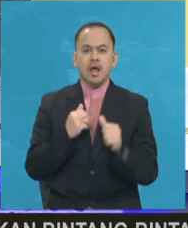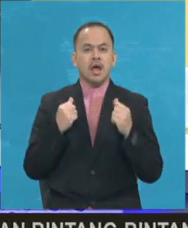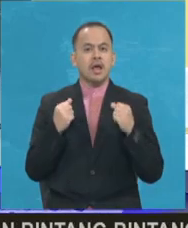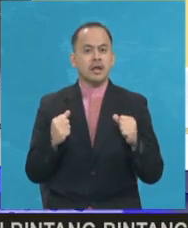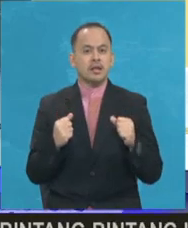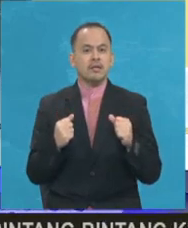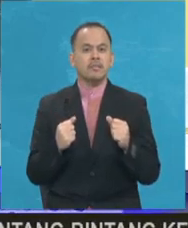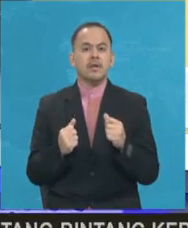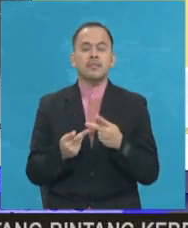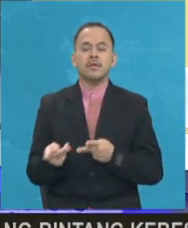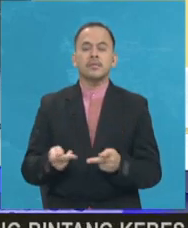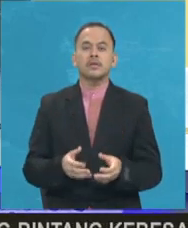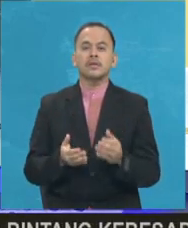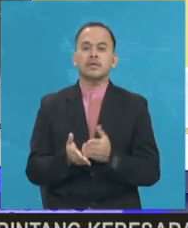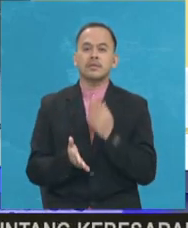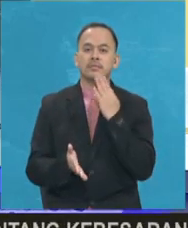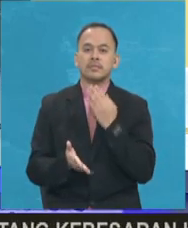penikmatan terbaik